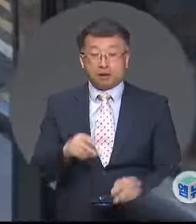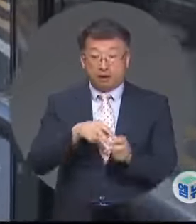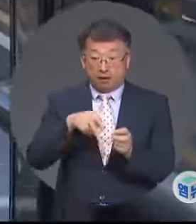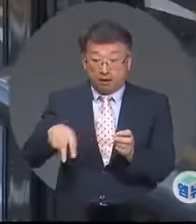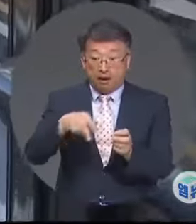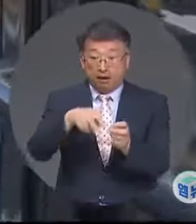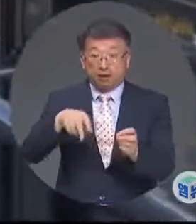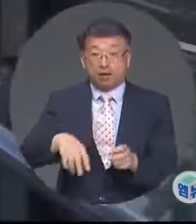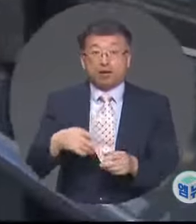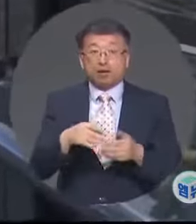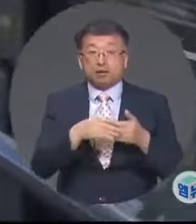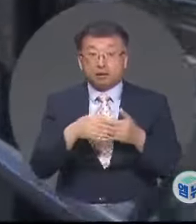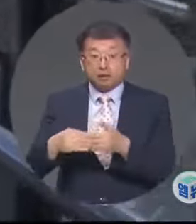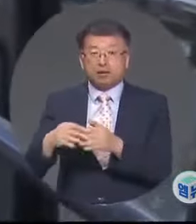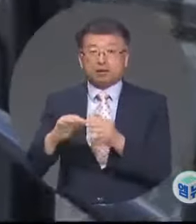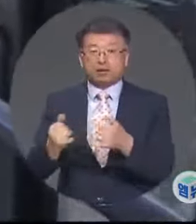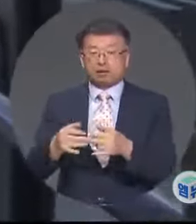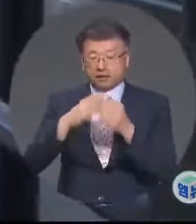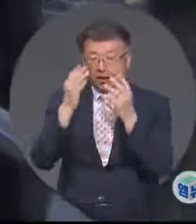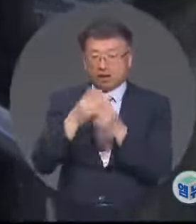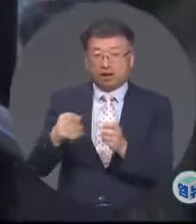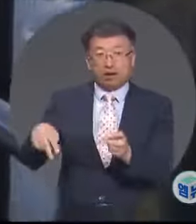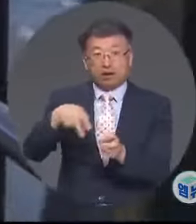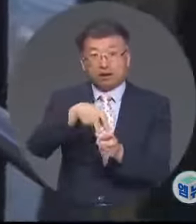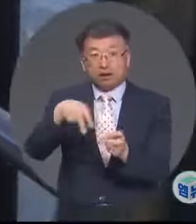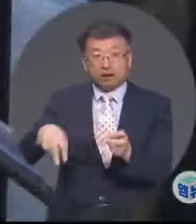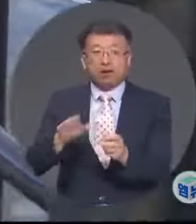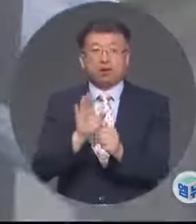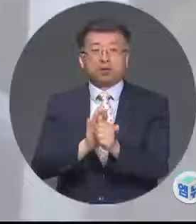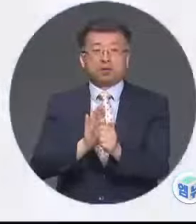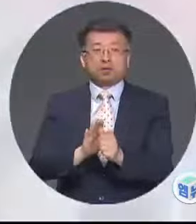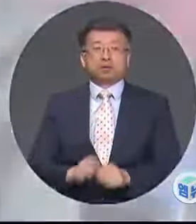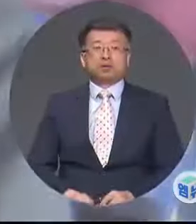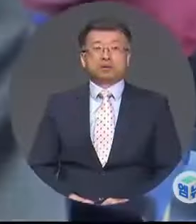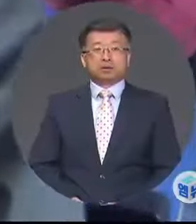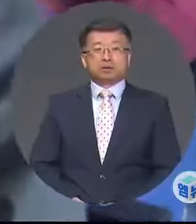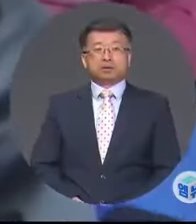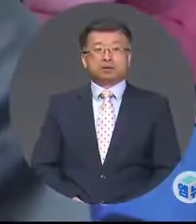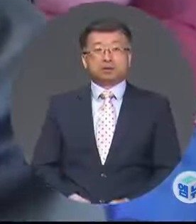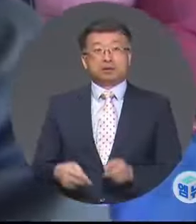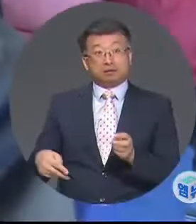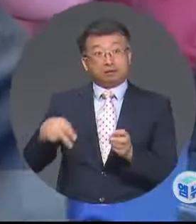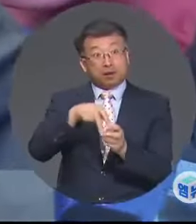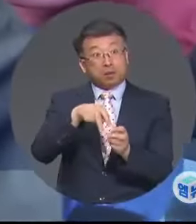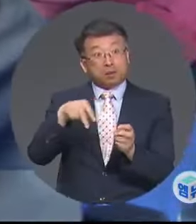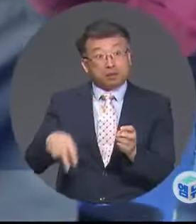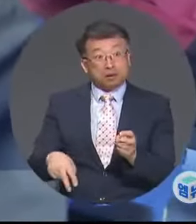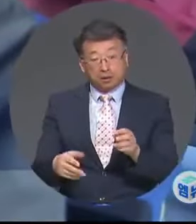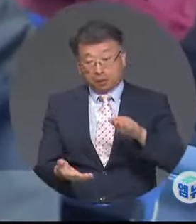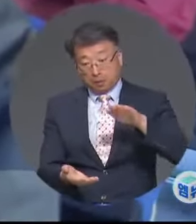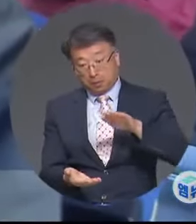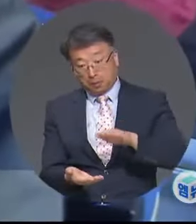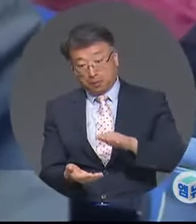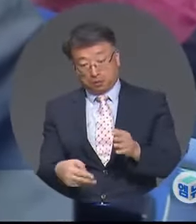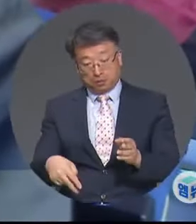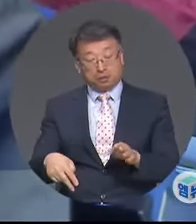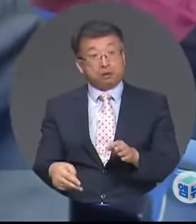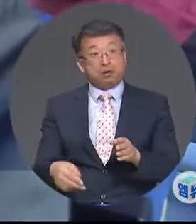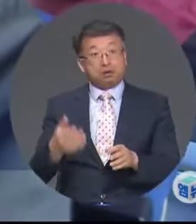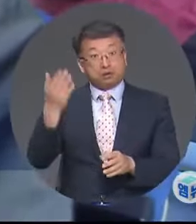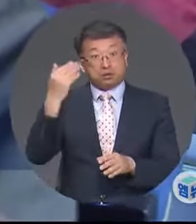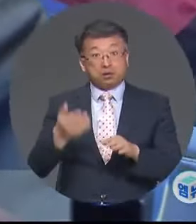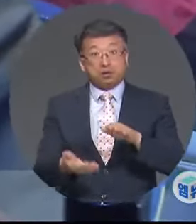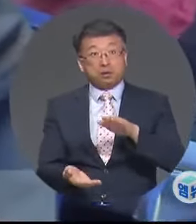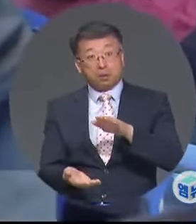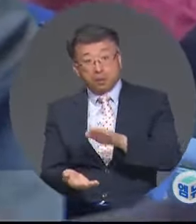정류장마다 배치된 안내 도우미들이 승객들의 승하차를 돕습니다. 타고 내리고 하는 높낮이가 전에는